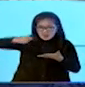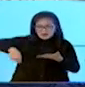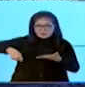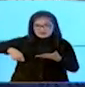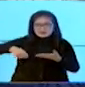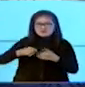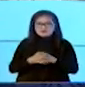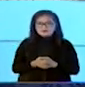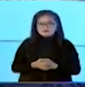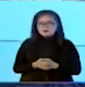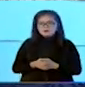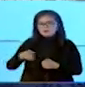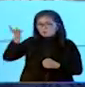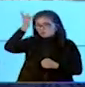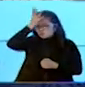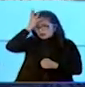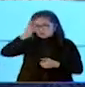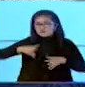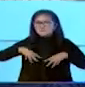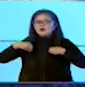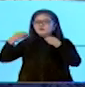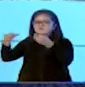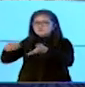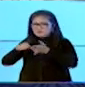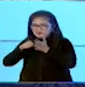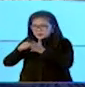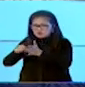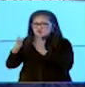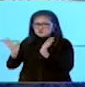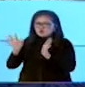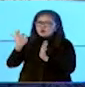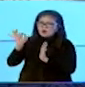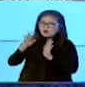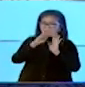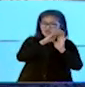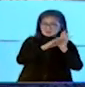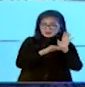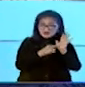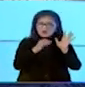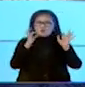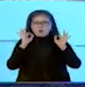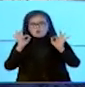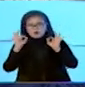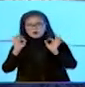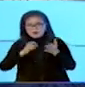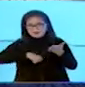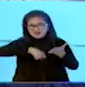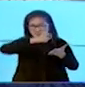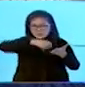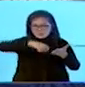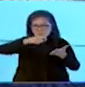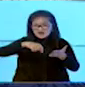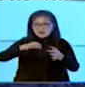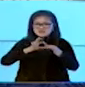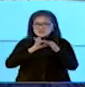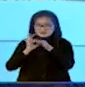dan menyerang untuk menyerahkan bantuan lalu kita laksanakan acara di tempat acara itu penandatanganan Emil yang telah